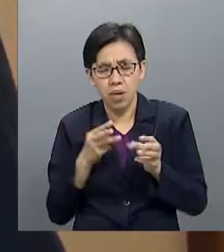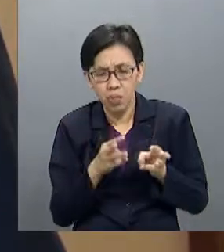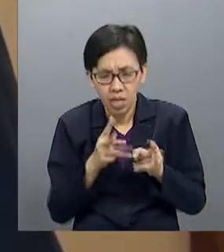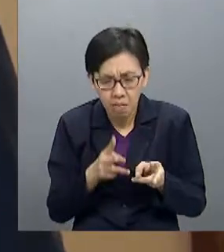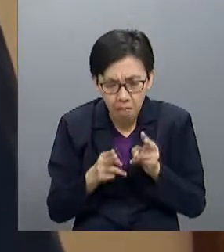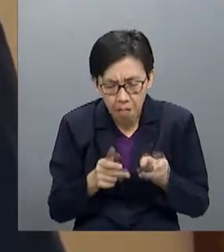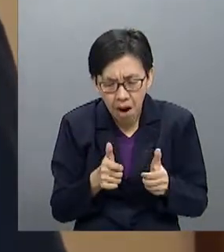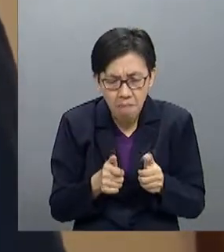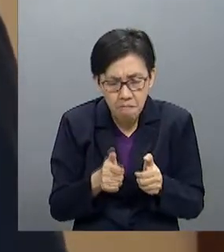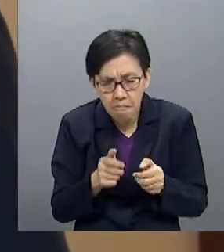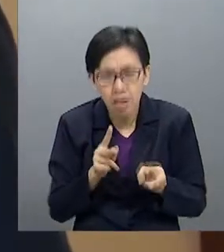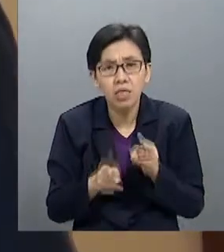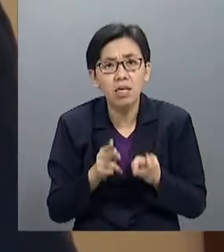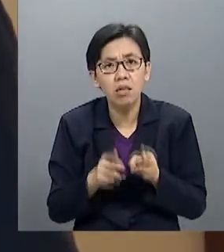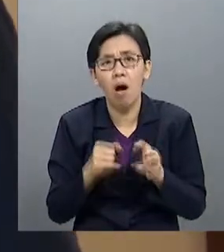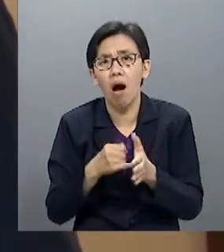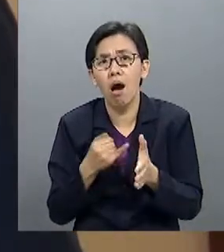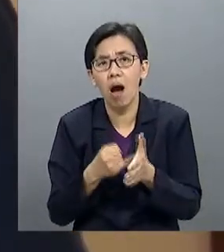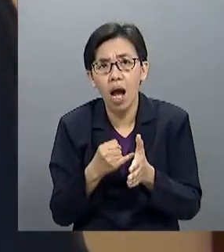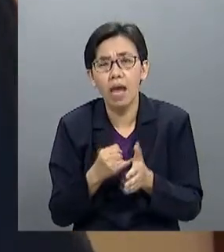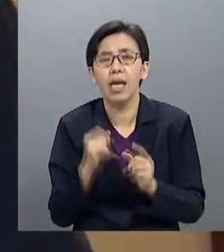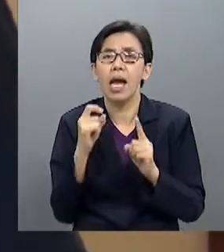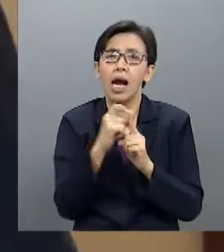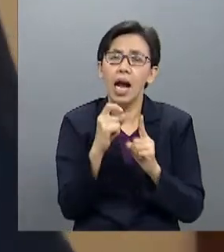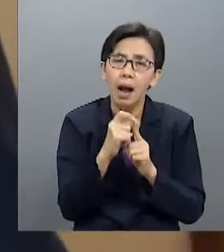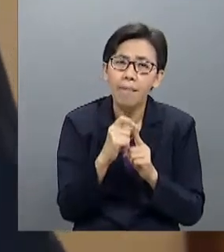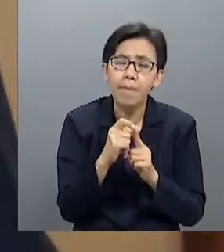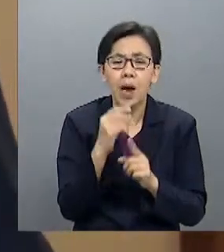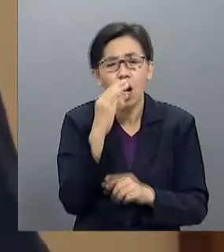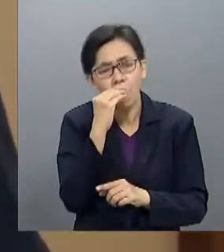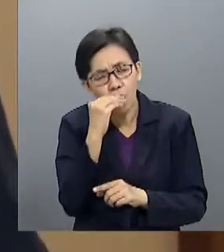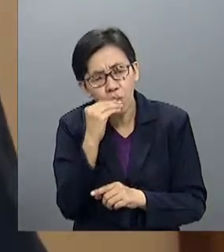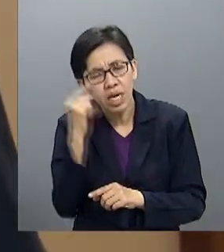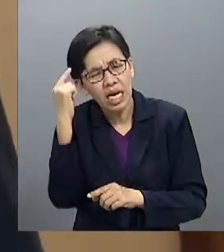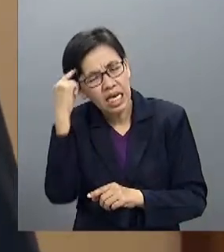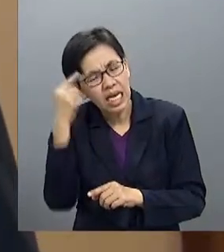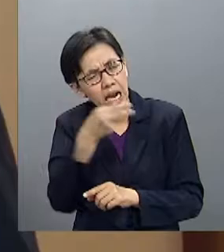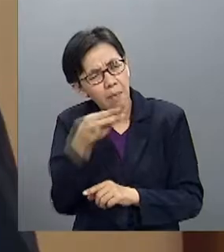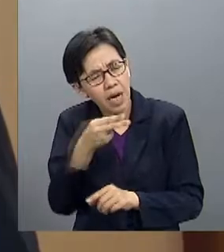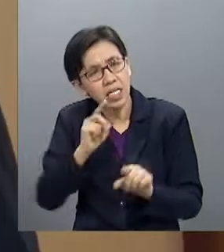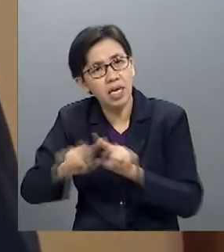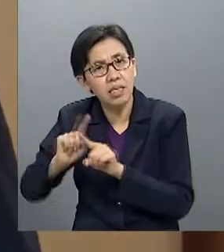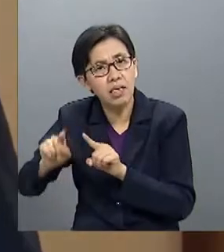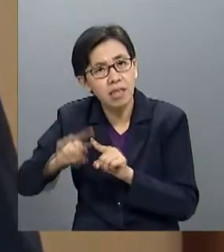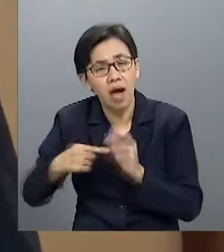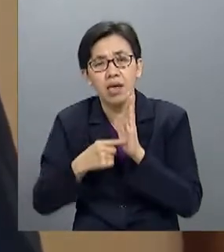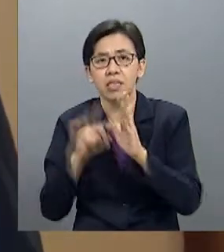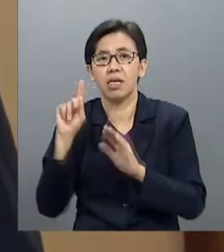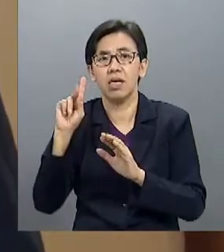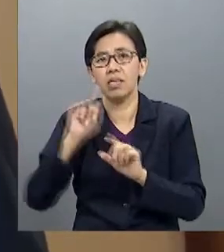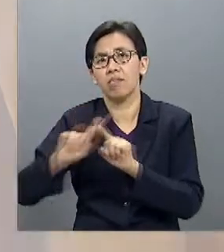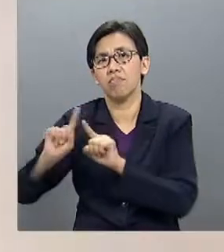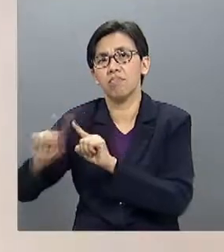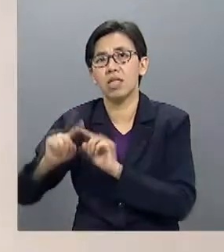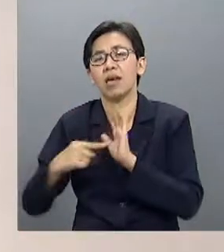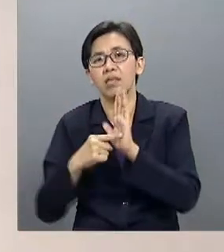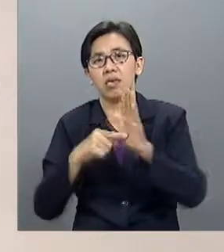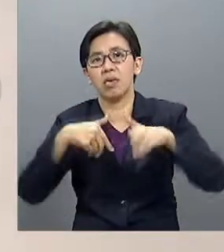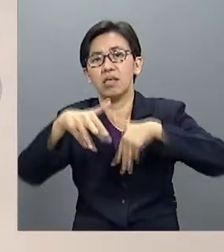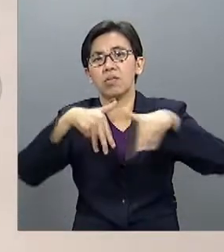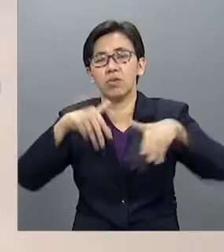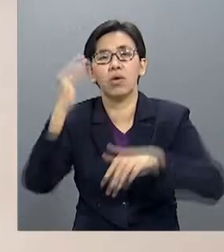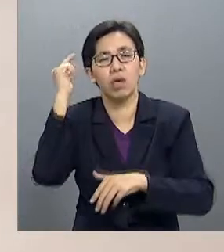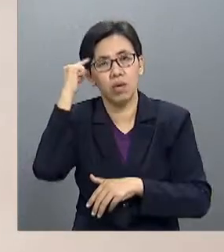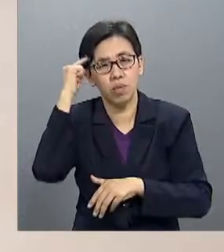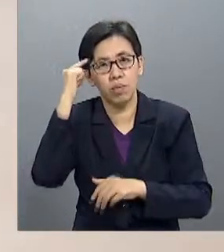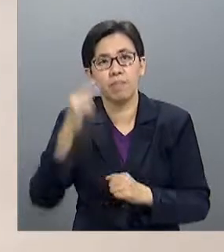แล้วก็จะเห็นหัวการใจคำอู้การคิดบทต่างๆที่จะนำเสนอข่าวสารที่เฮาต้องการจะซื้อคนเท่านั้นได้รับรู้แต่